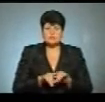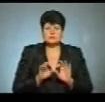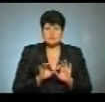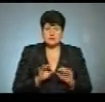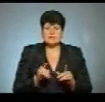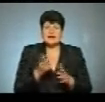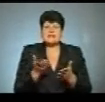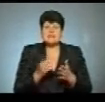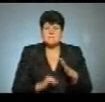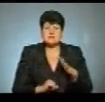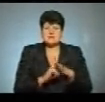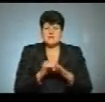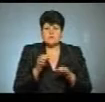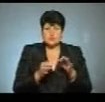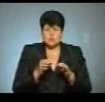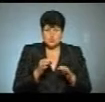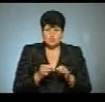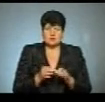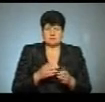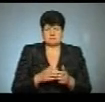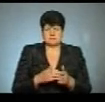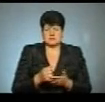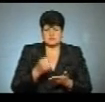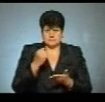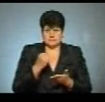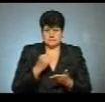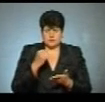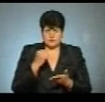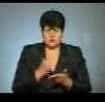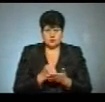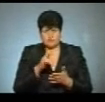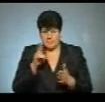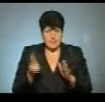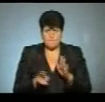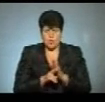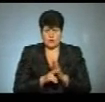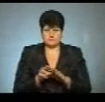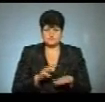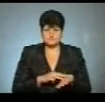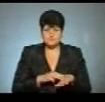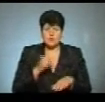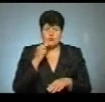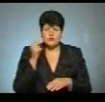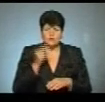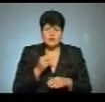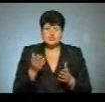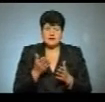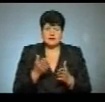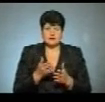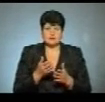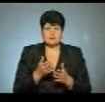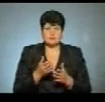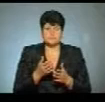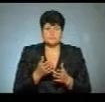розповіла, на якій підставі суд схвалив обвинувачення щодо Володимира Букатки у непокорі правоохоронцям. Обвинувачення, яке